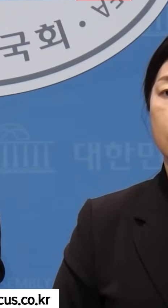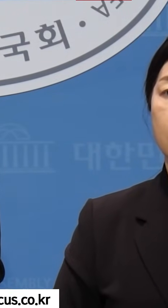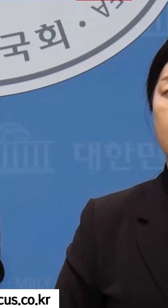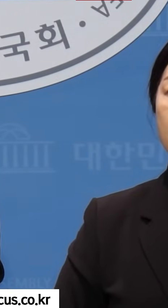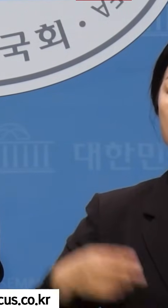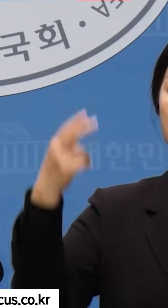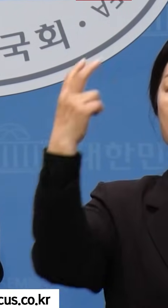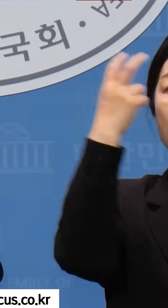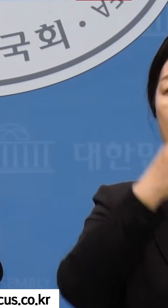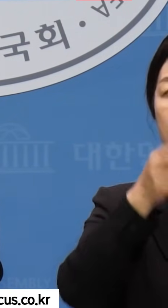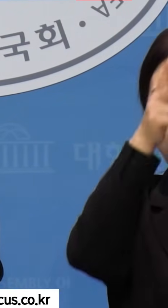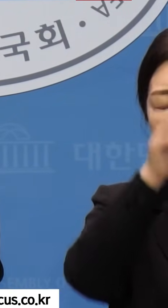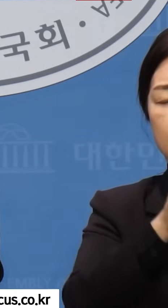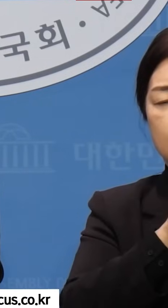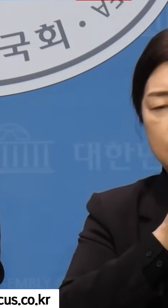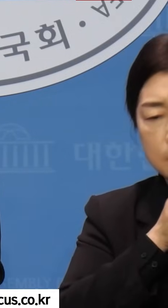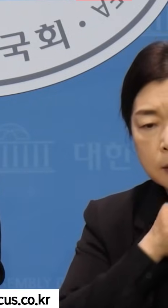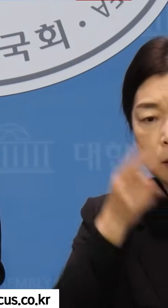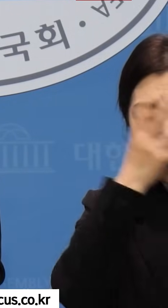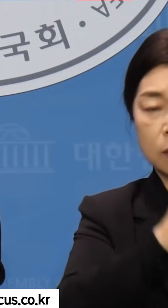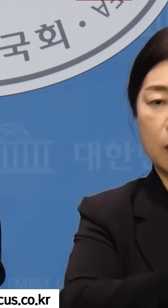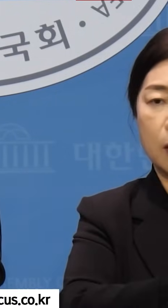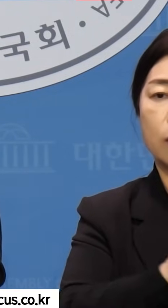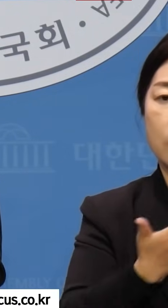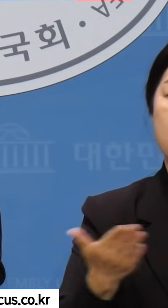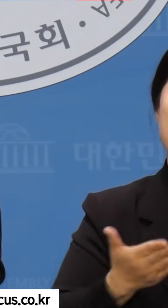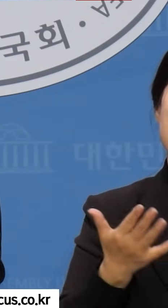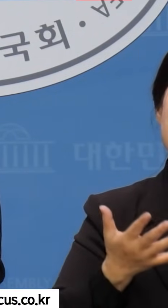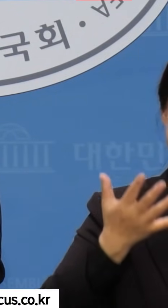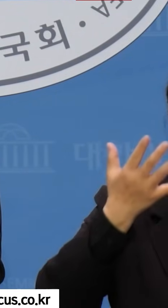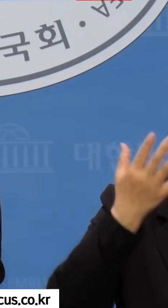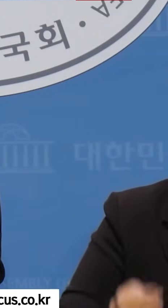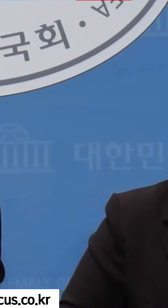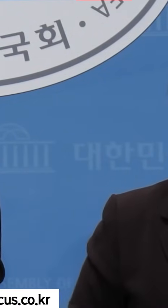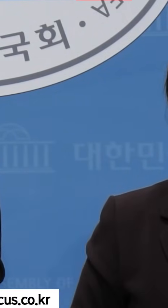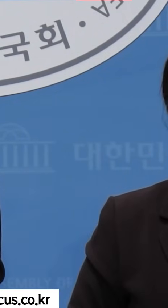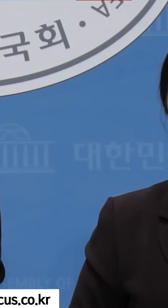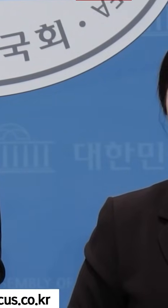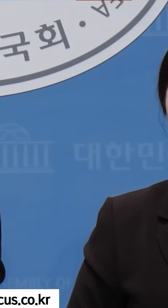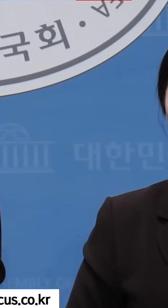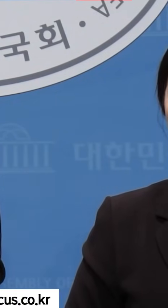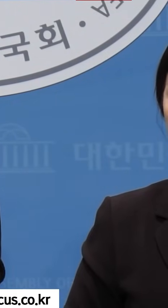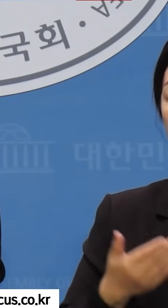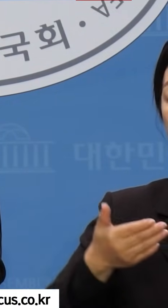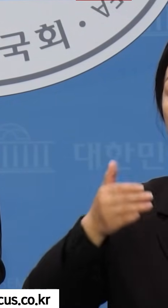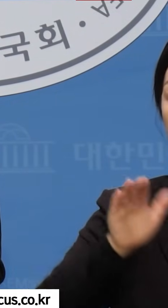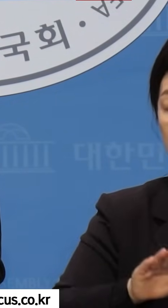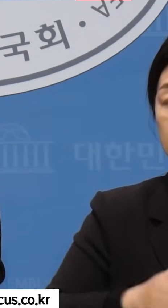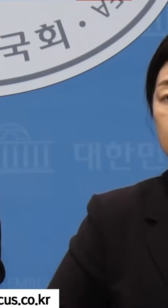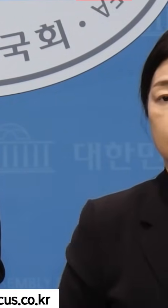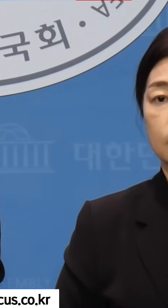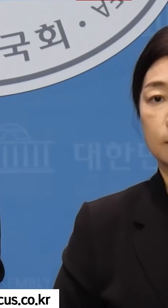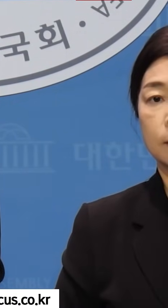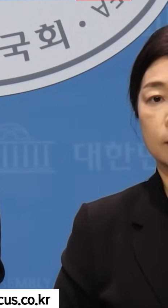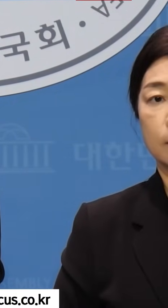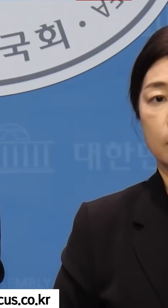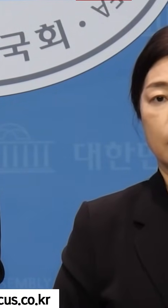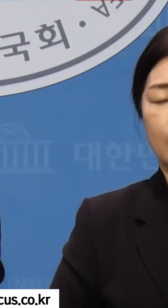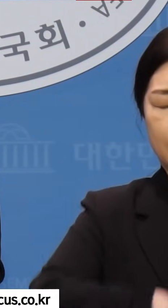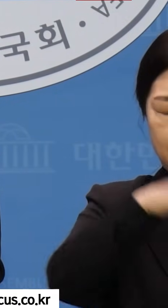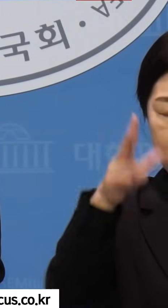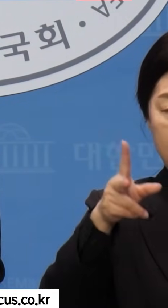검찰이 진실로 수사해줘야 되는 일이 너무나 많습니다. 그러나 앞부분과 중간 부분을 싹